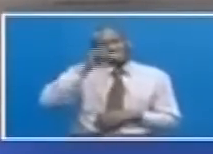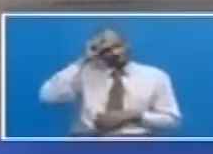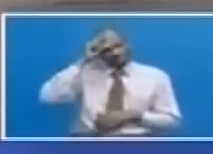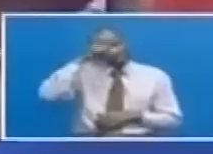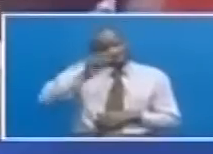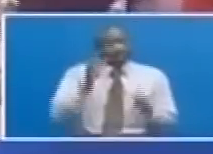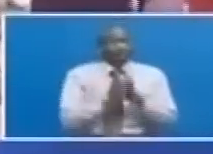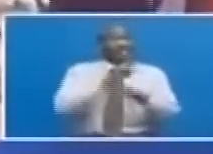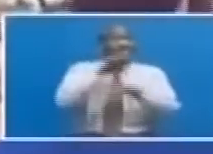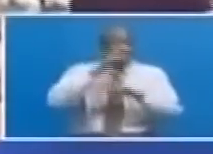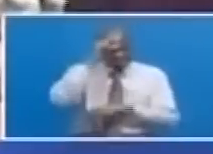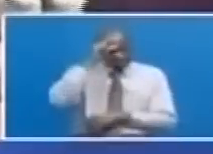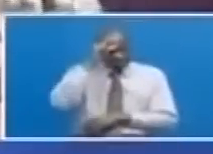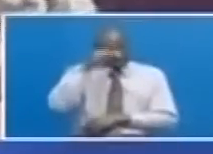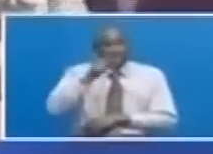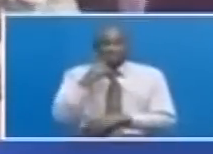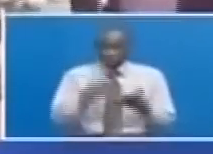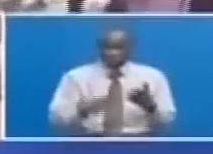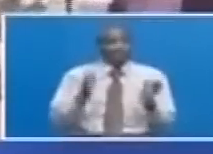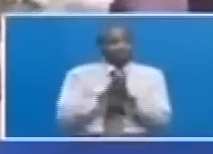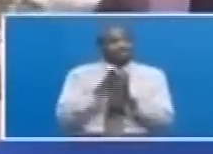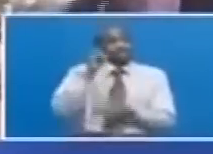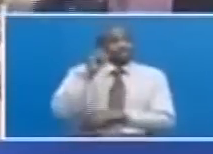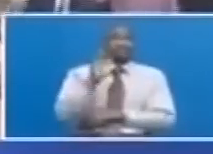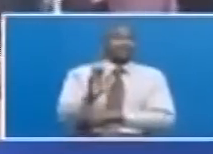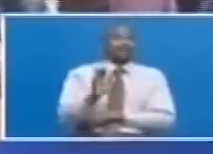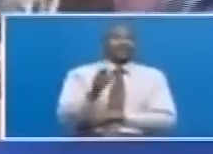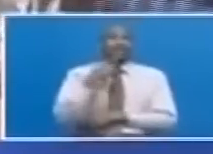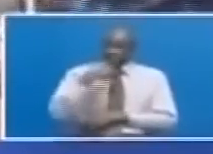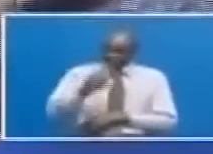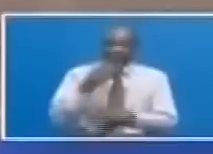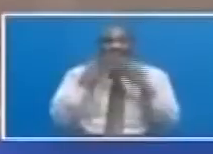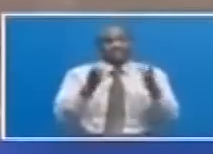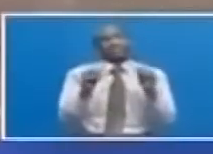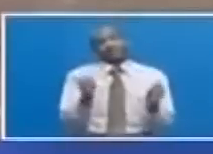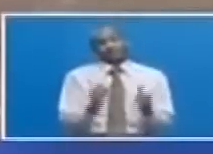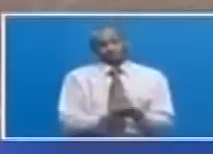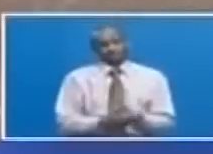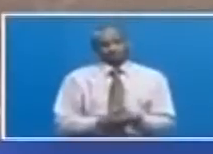na ya kitaifa bila kusahau mbunge wao, lakini bado hawajajibiwa.